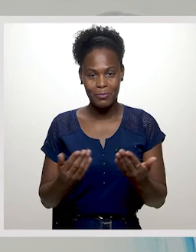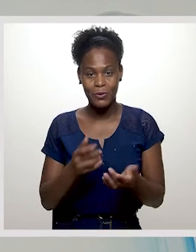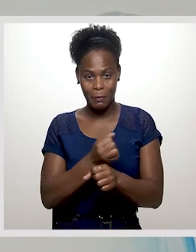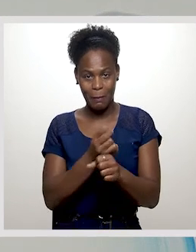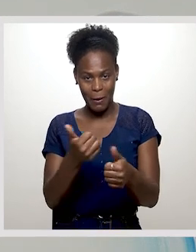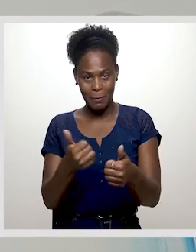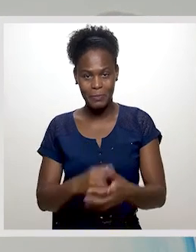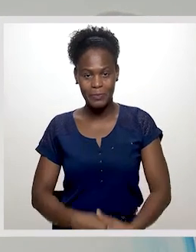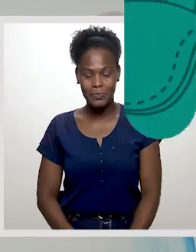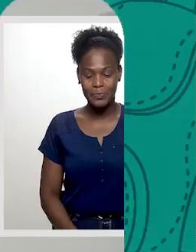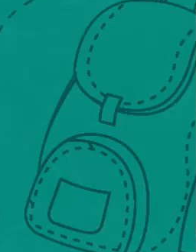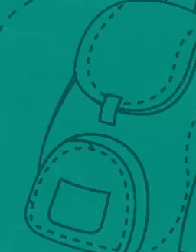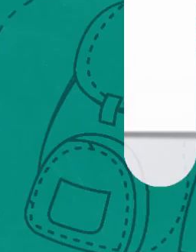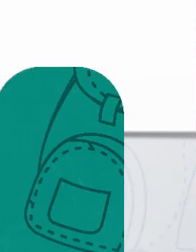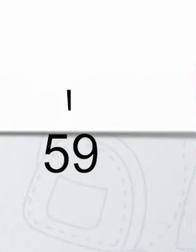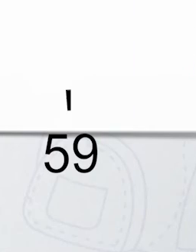Vas-y, travaille bien.